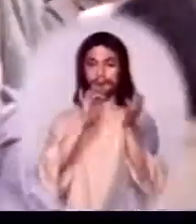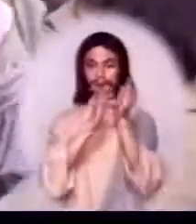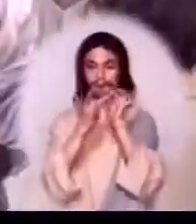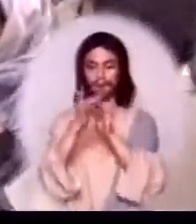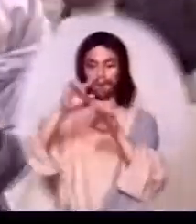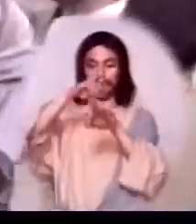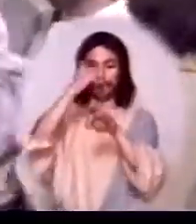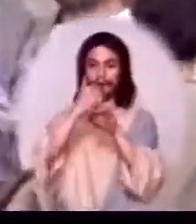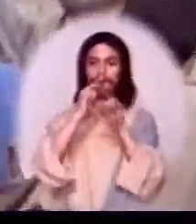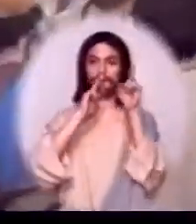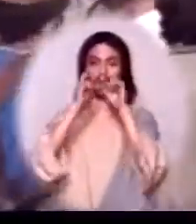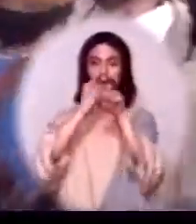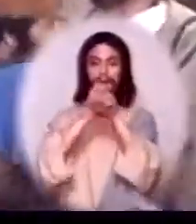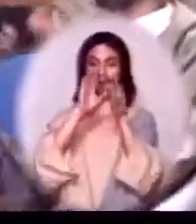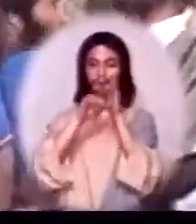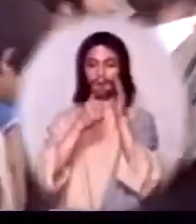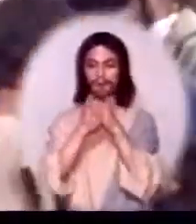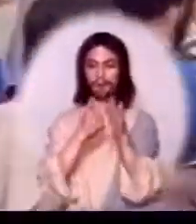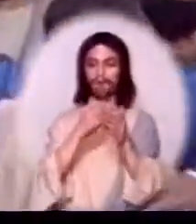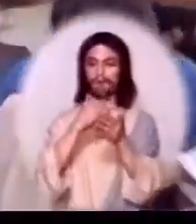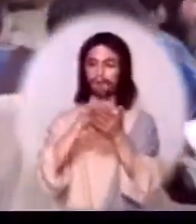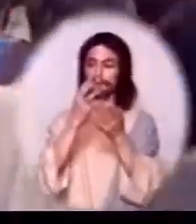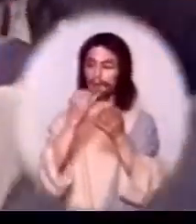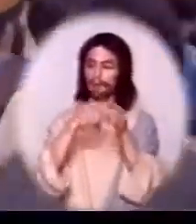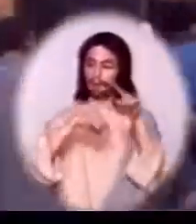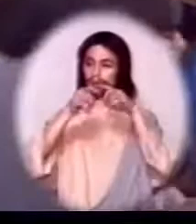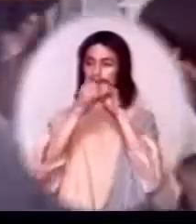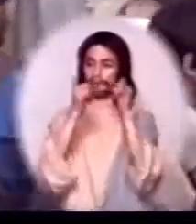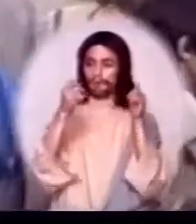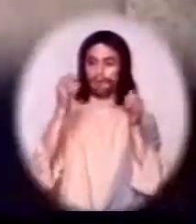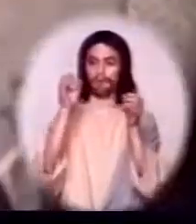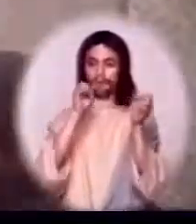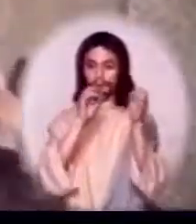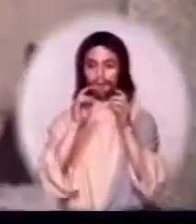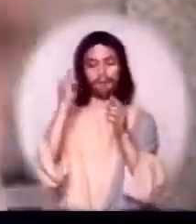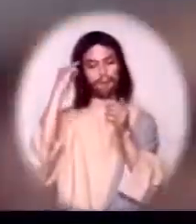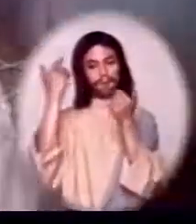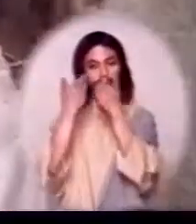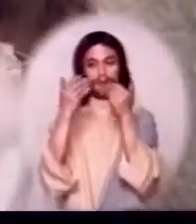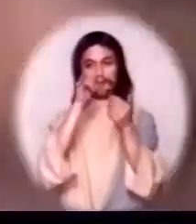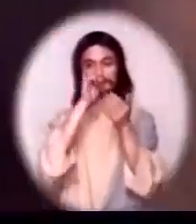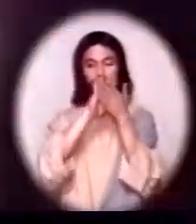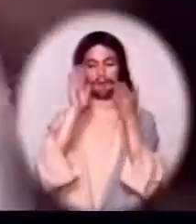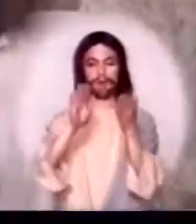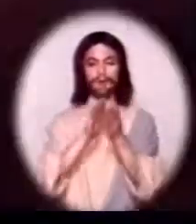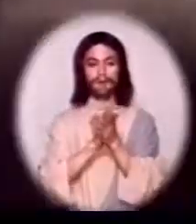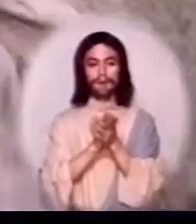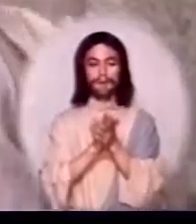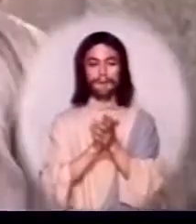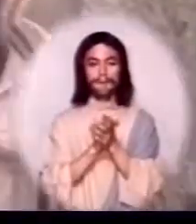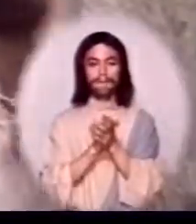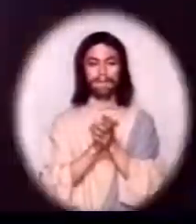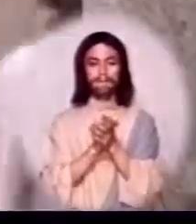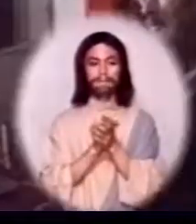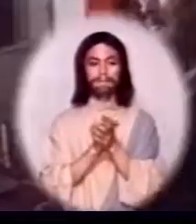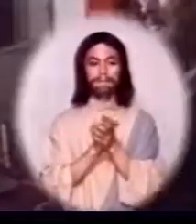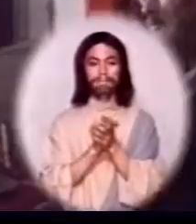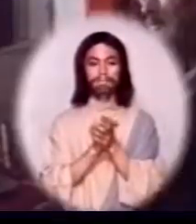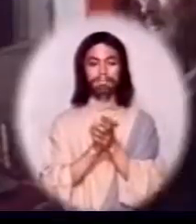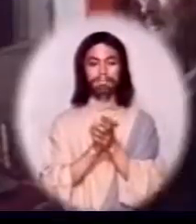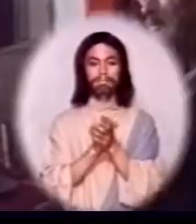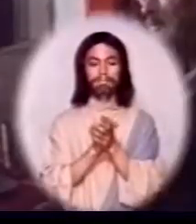사람들이 예수님을 왕으로 선언하고 있었기 때문에 몇몇 정치 종교 지도자들 간에는 반대가 일어났습니다.